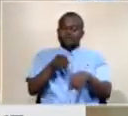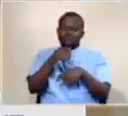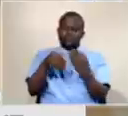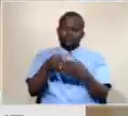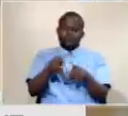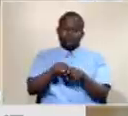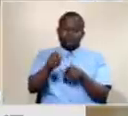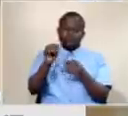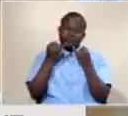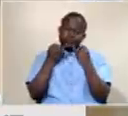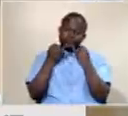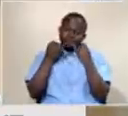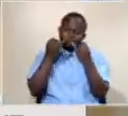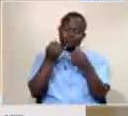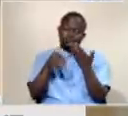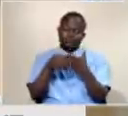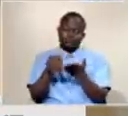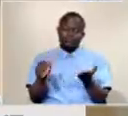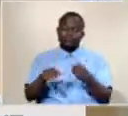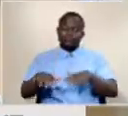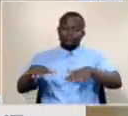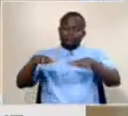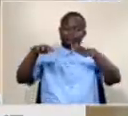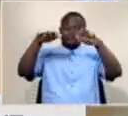nkuko mwabibonye amarifti yuzuye